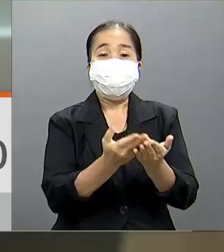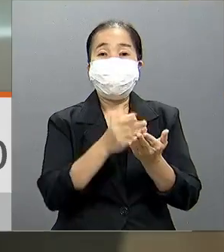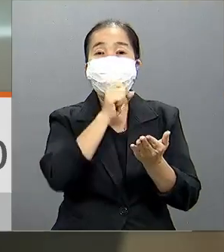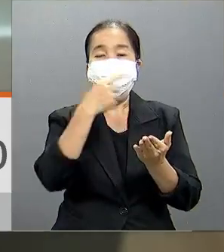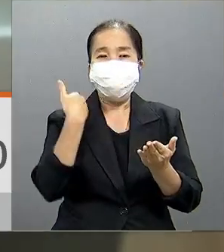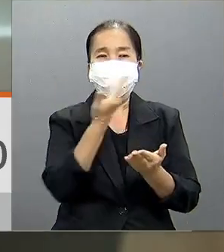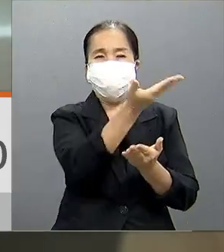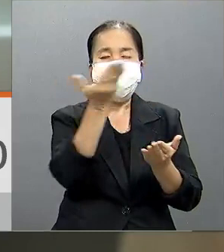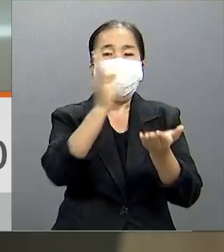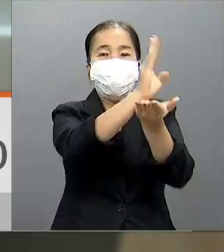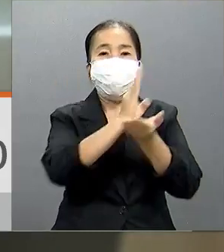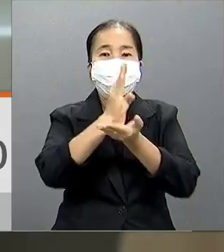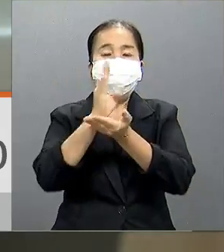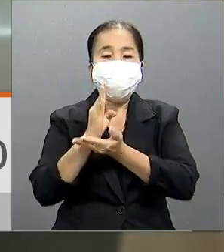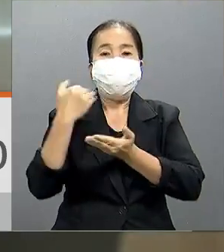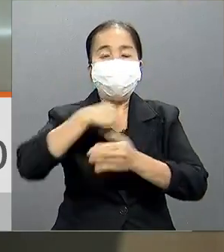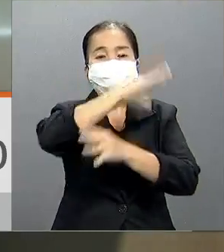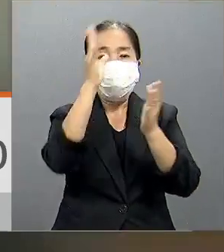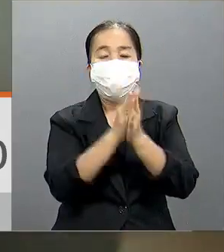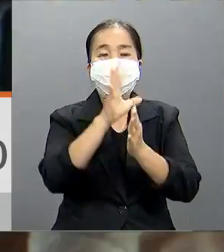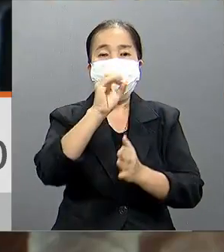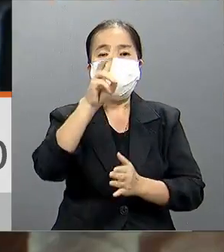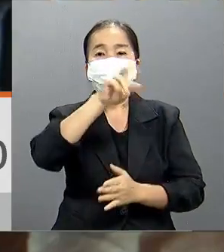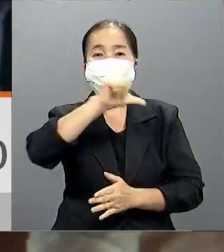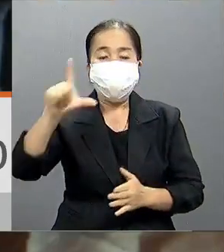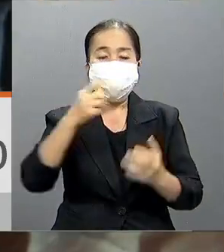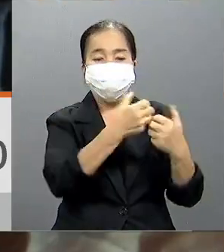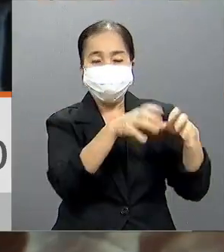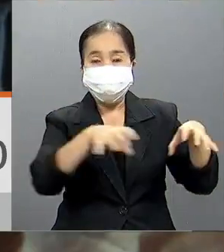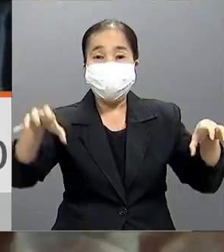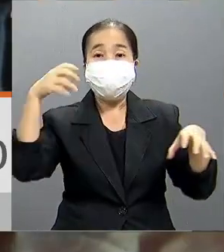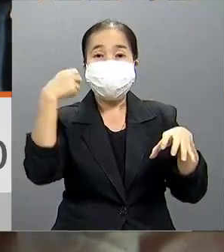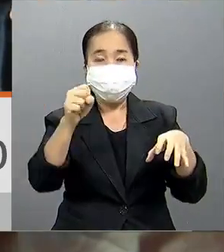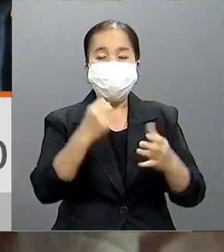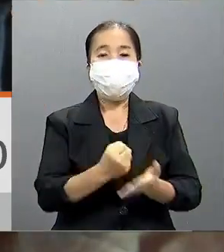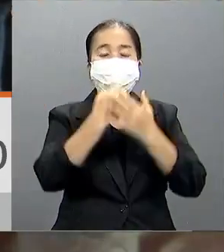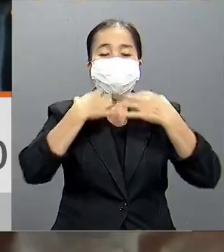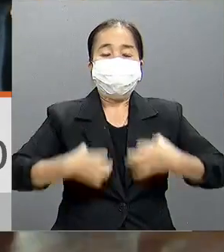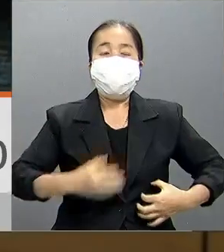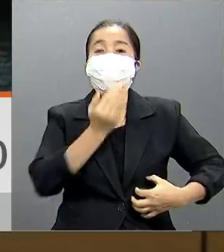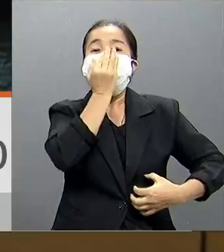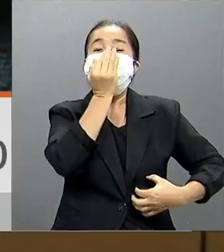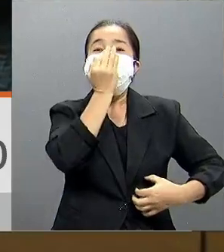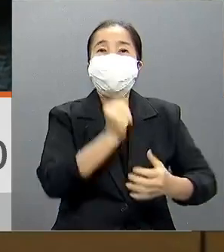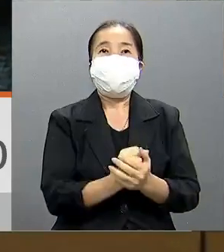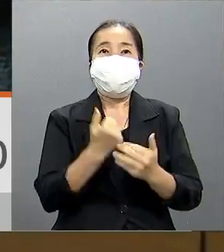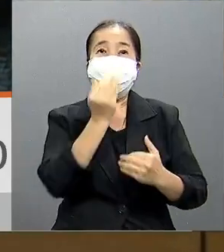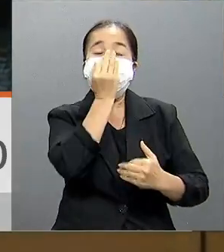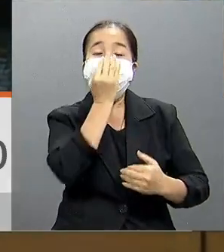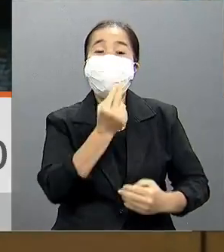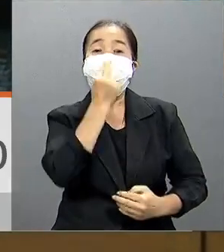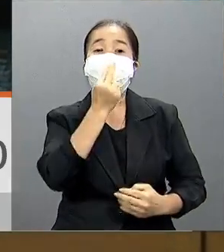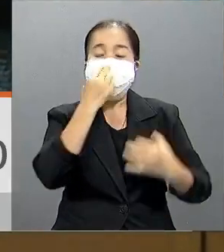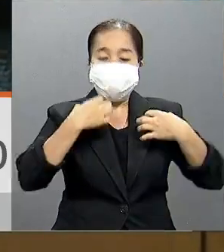12ล้านบาทเพื่อใช้รักษาผู้ป่วยภาวะปอดอักเสบรุนแรงอีกซึ่งเครื่องนี้นะครับจะช่วยเพิ่มประสิทธิภาพการ